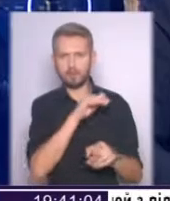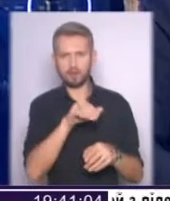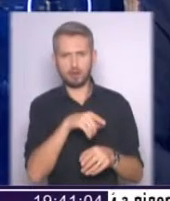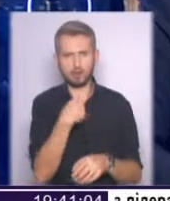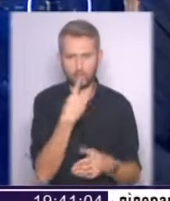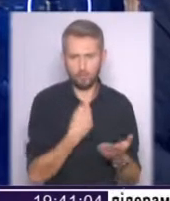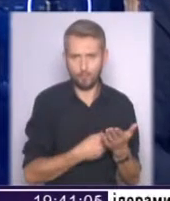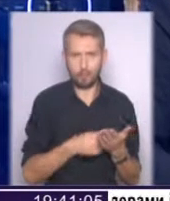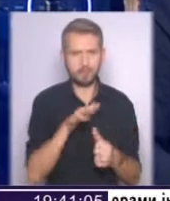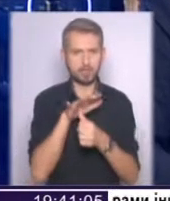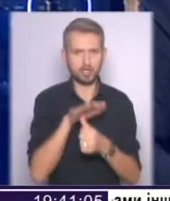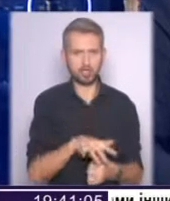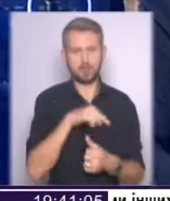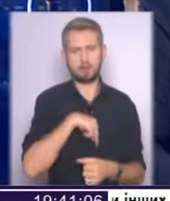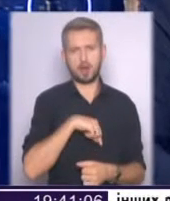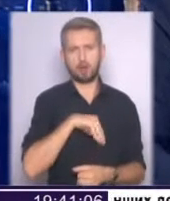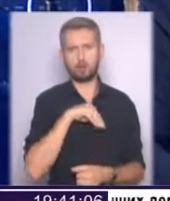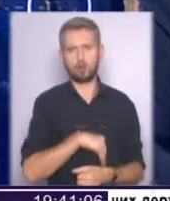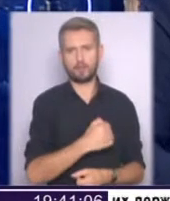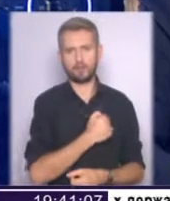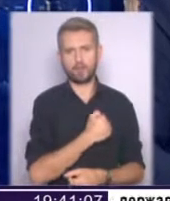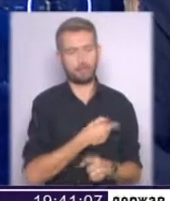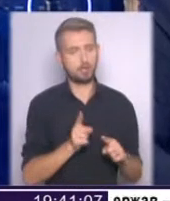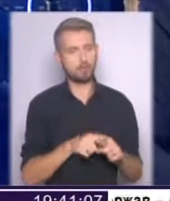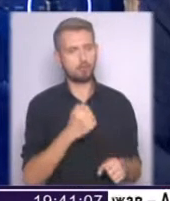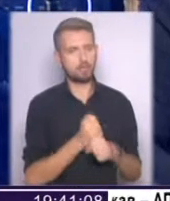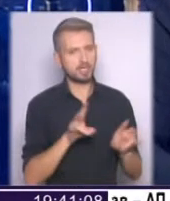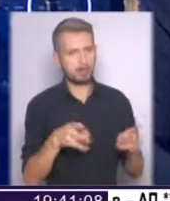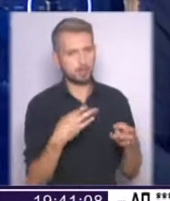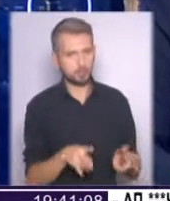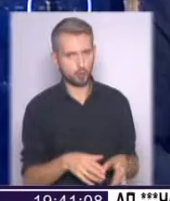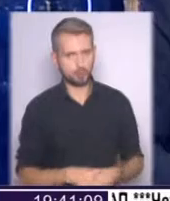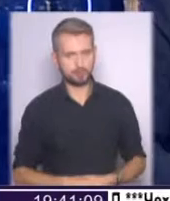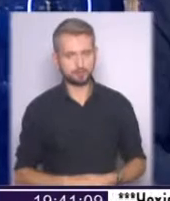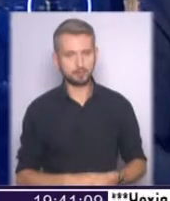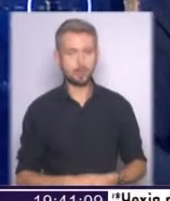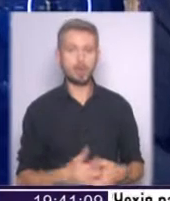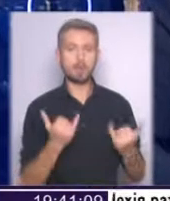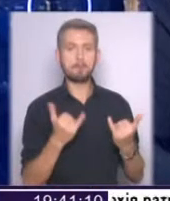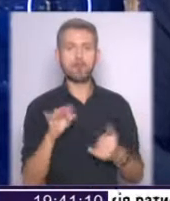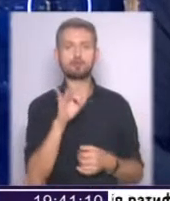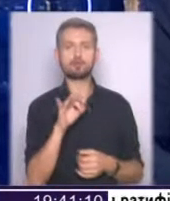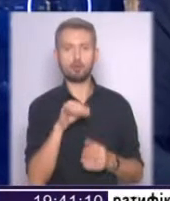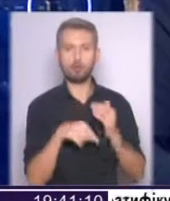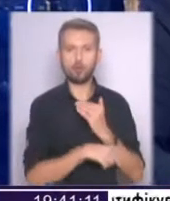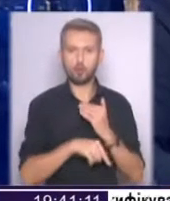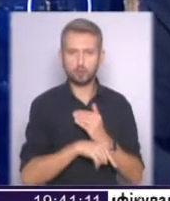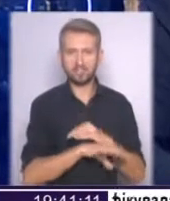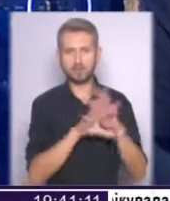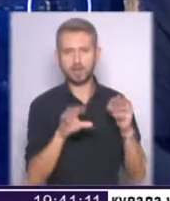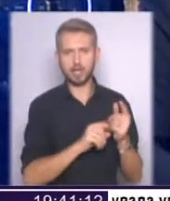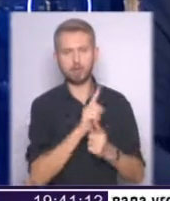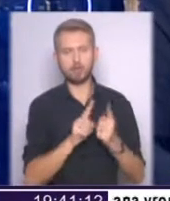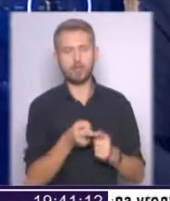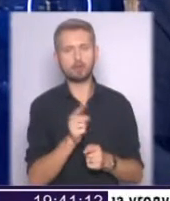і принижувати моральний дух військовий. Цього робити не потрібно. Тепер щодо корупції, взагалі реформування того,